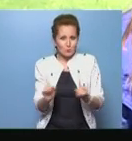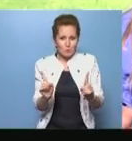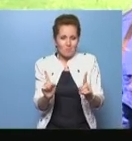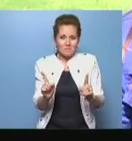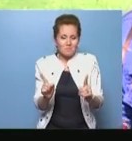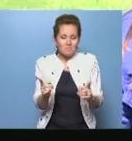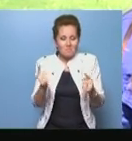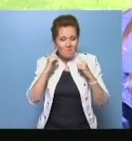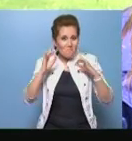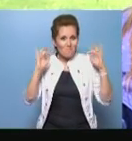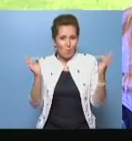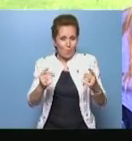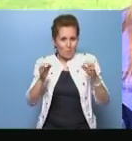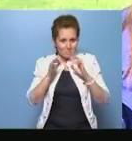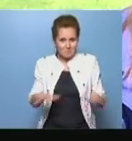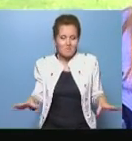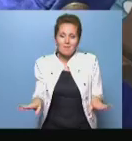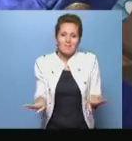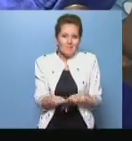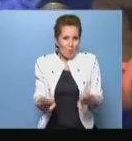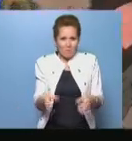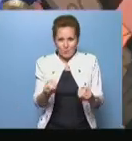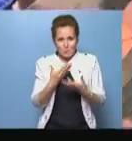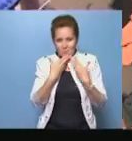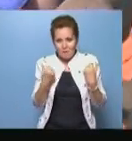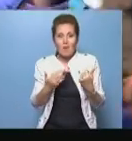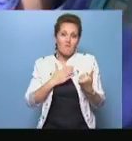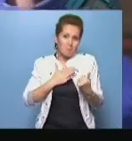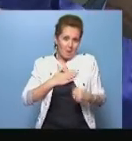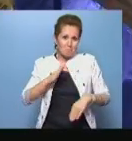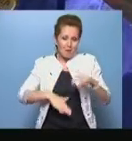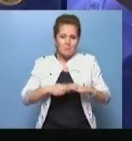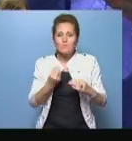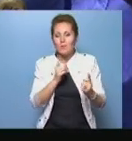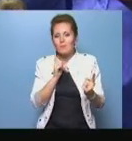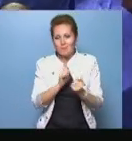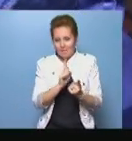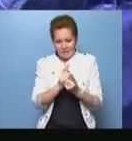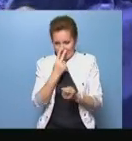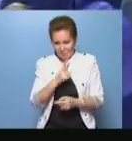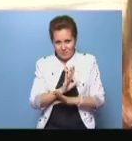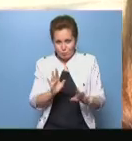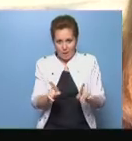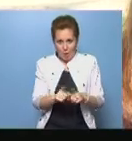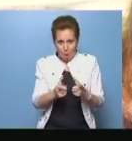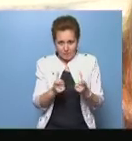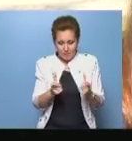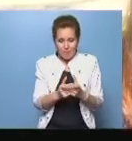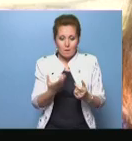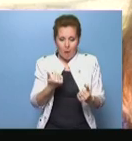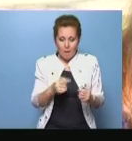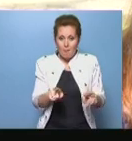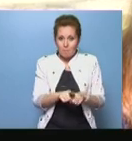там фурор произвести, такого еще нет. По крайней мере, в моей практике я еще не встречала подобных открыток. Когда просто продукция